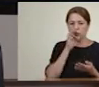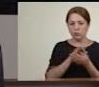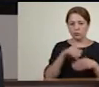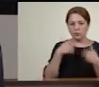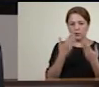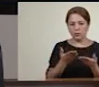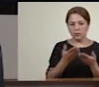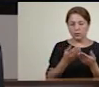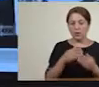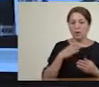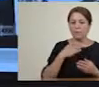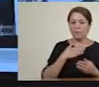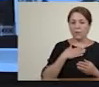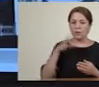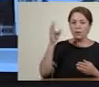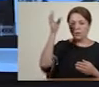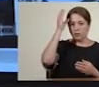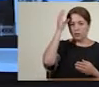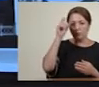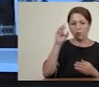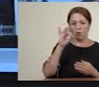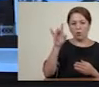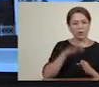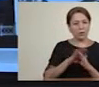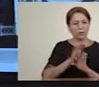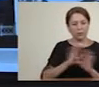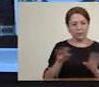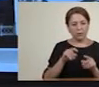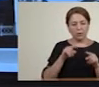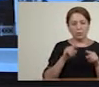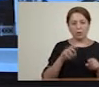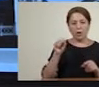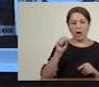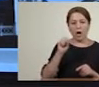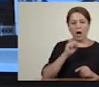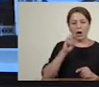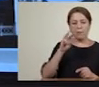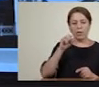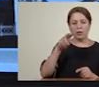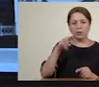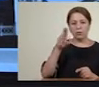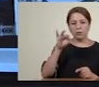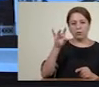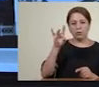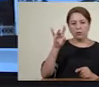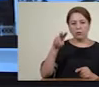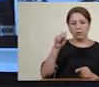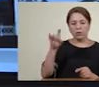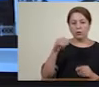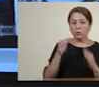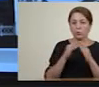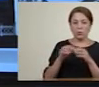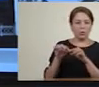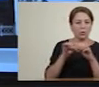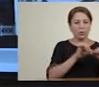xor qilmayman. Uni amaldorlar uyiga olib bormayman dedi.